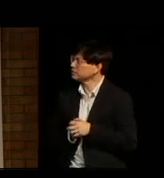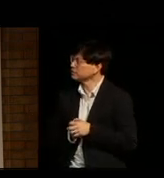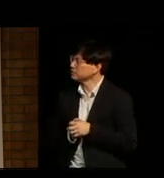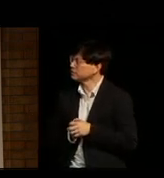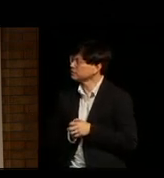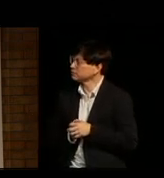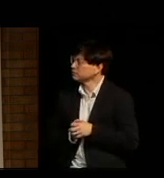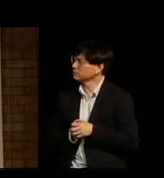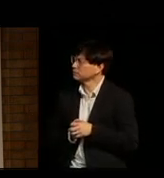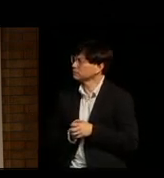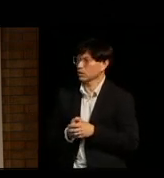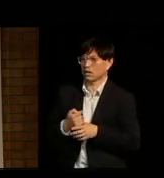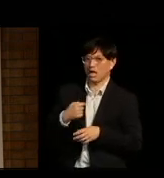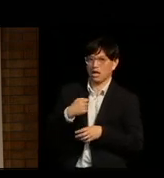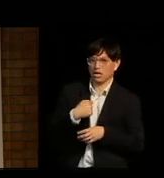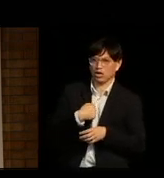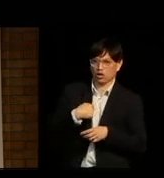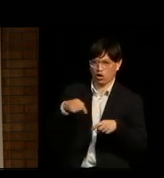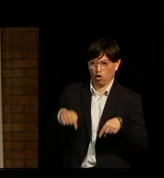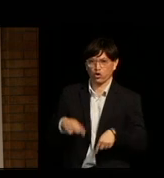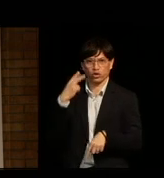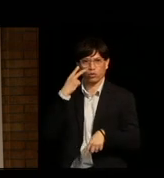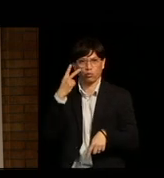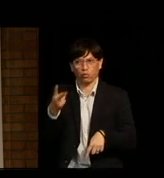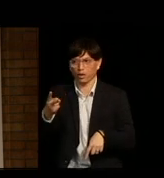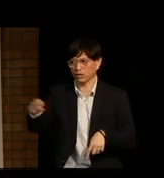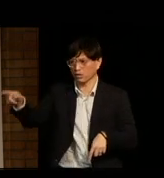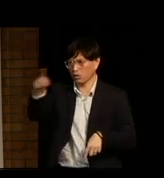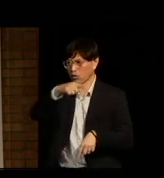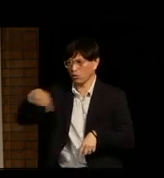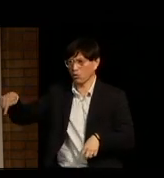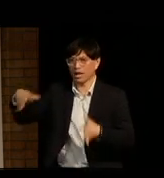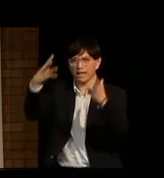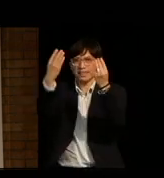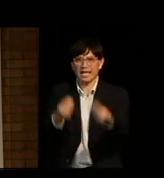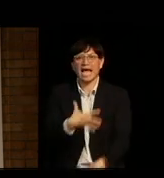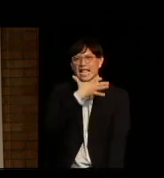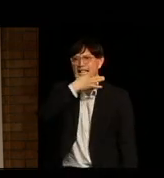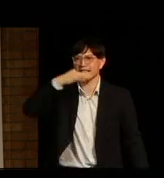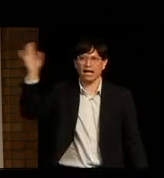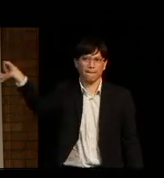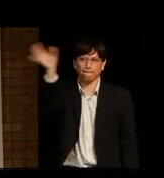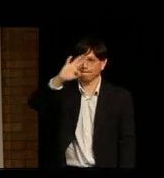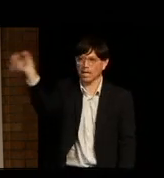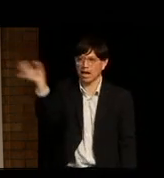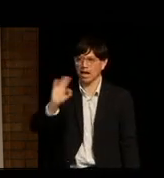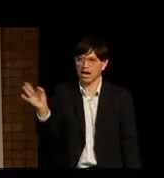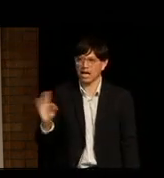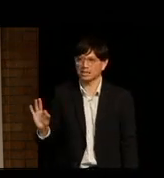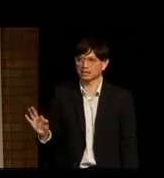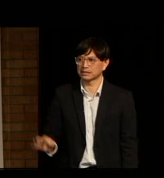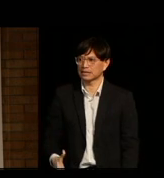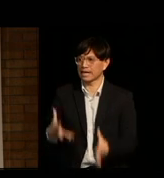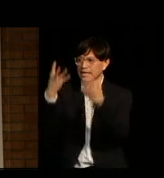e quindi io oggi quello che vedo qui è tanta bellezza sinceramente perché vedere